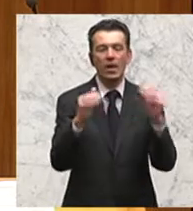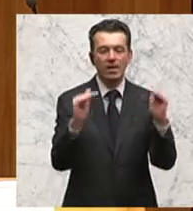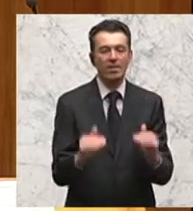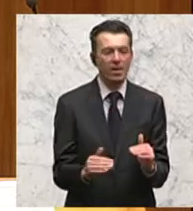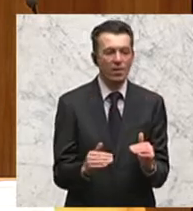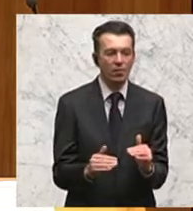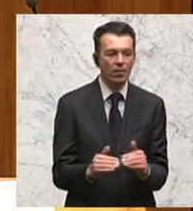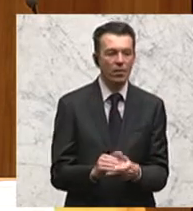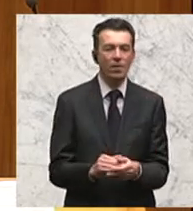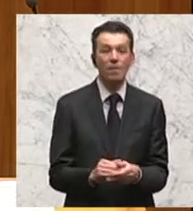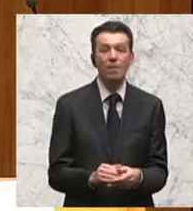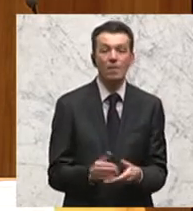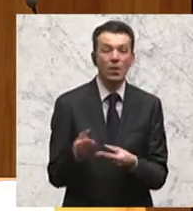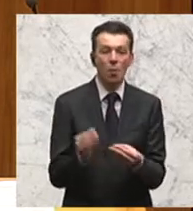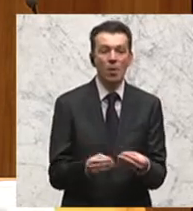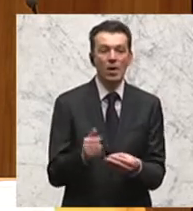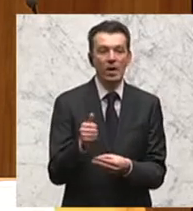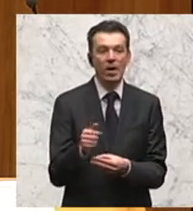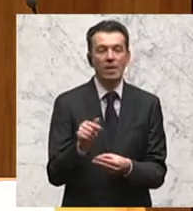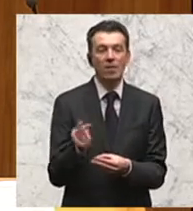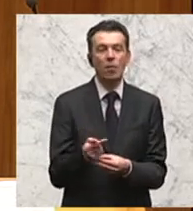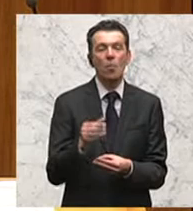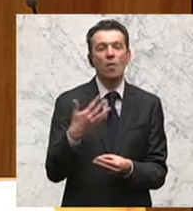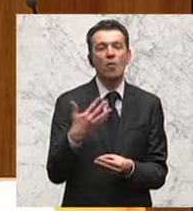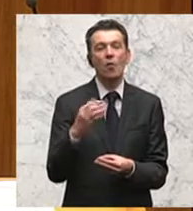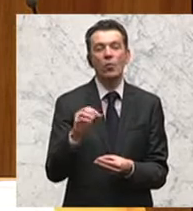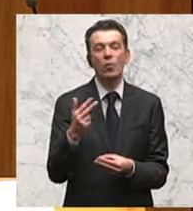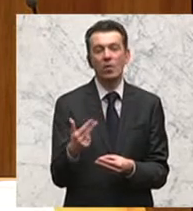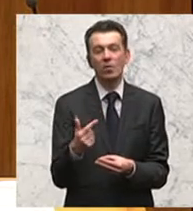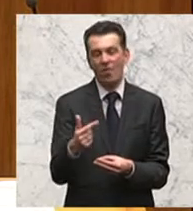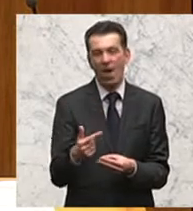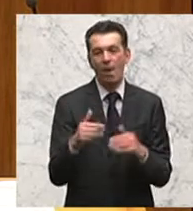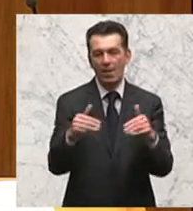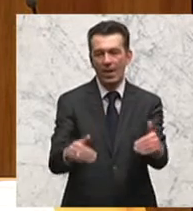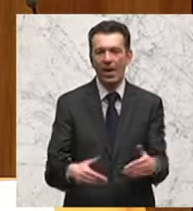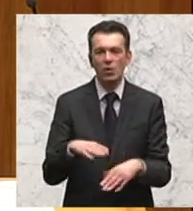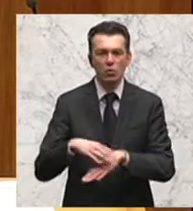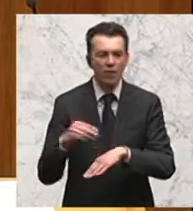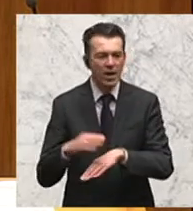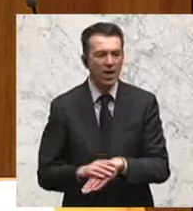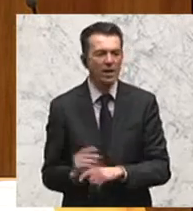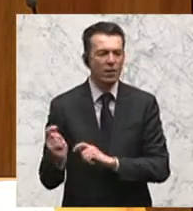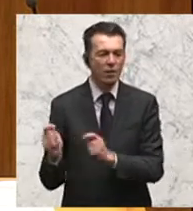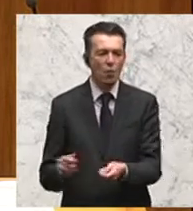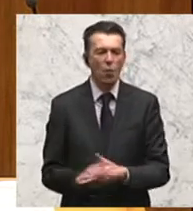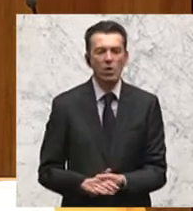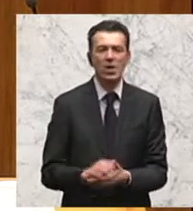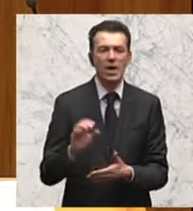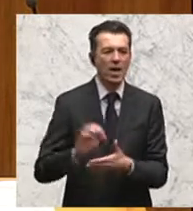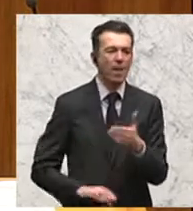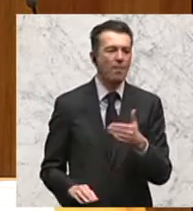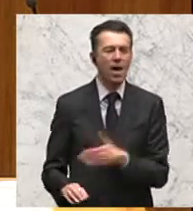es 1,502 Milliarden Euro, sehr geehrte Damen und Herren. Bei Schweden wäre der Vorschlag gewesen, den Rabatt zu kürzen